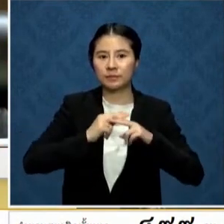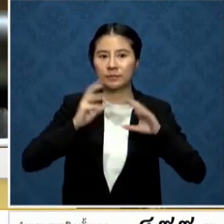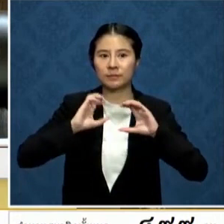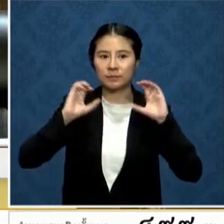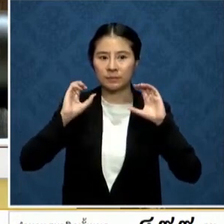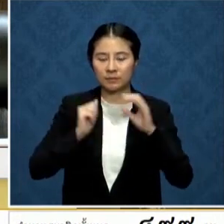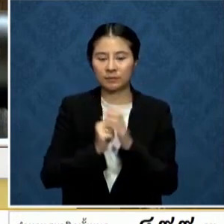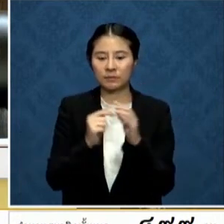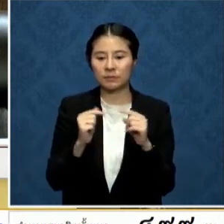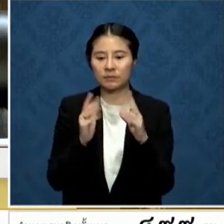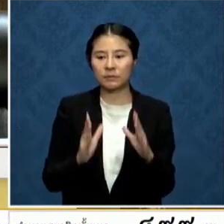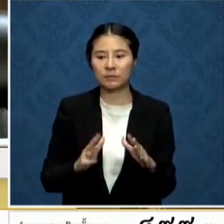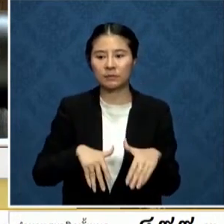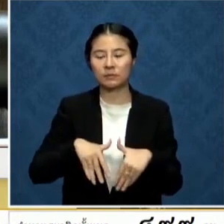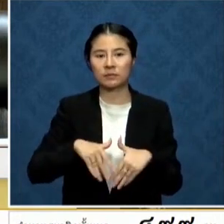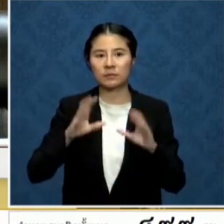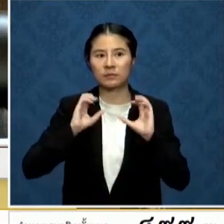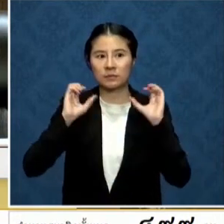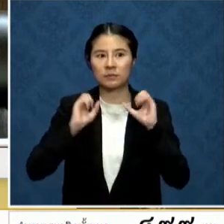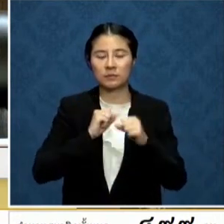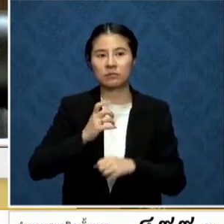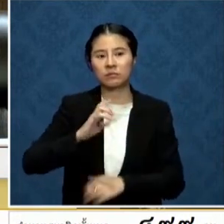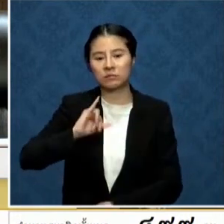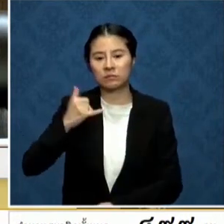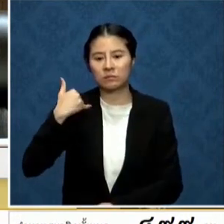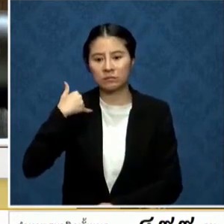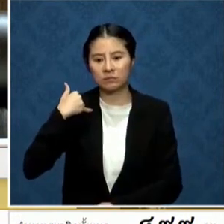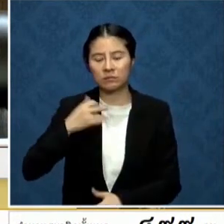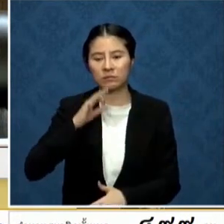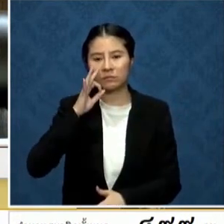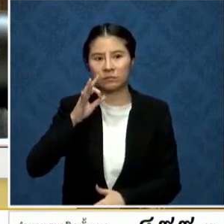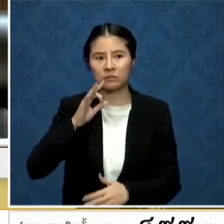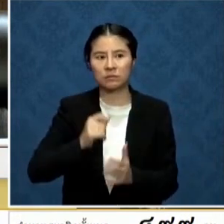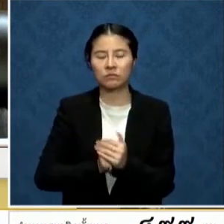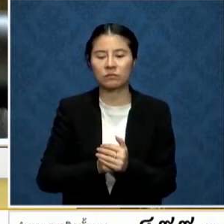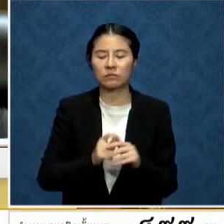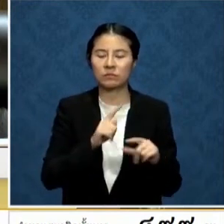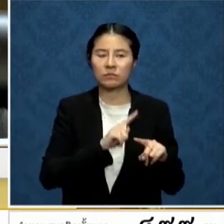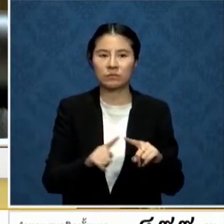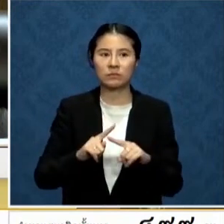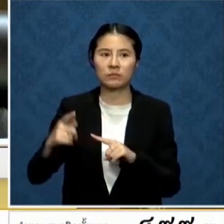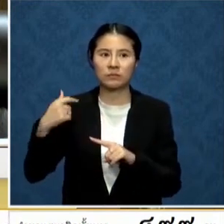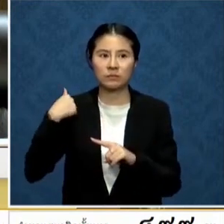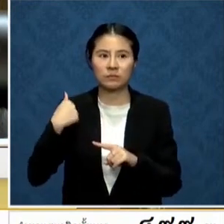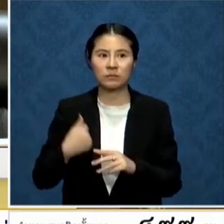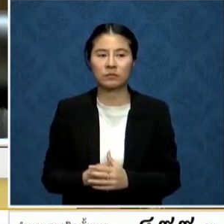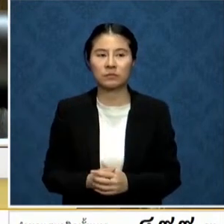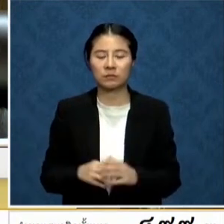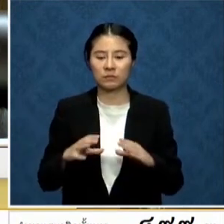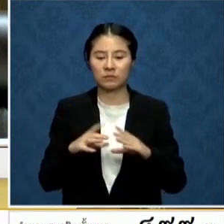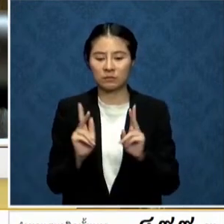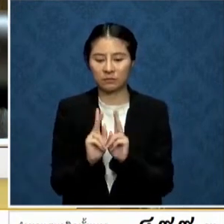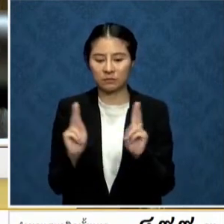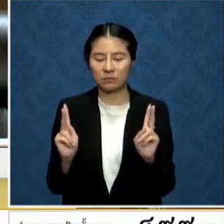เอกชนกับประชาชนบางอย่างมีการร้องเรียนบางบางอย่างมีการฟ้องร้องกันอยู่ท่านประธานกรรมาธิการ